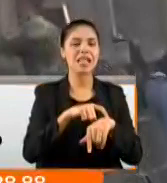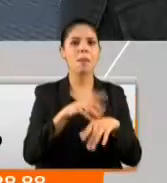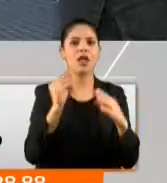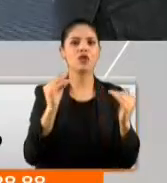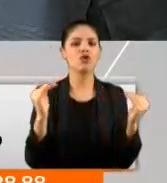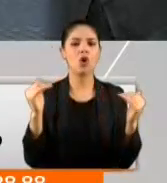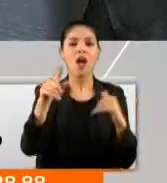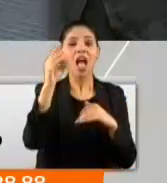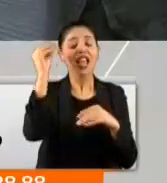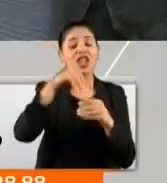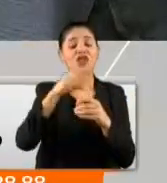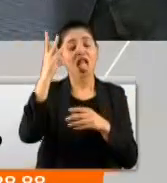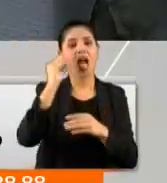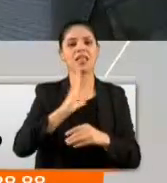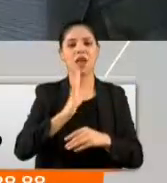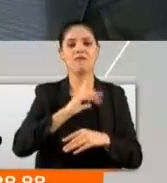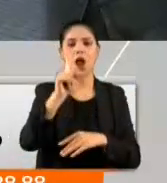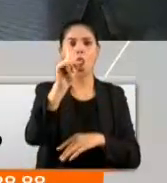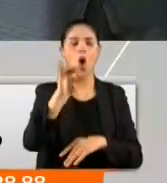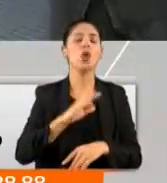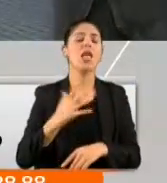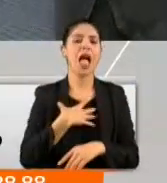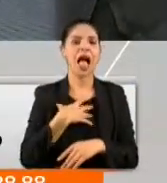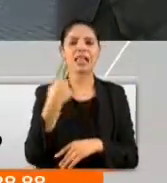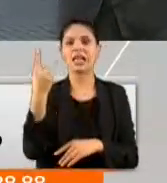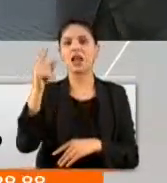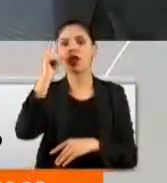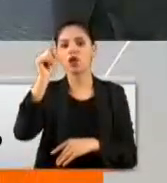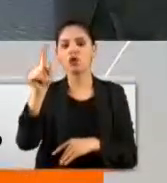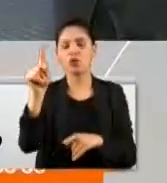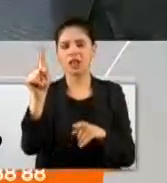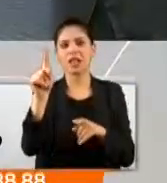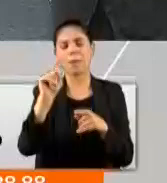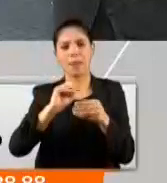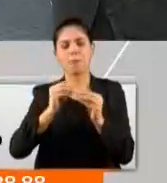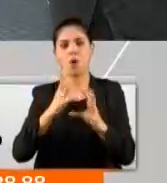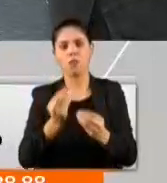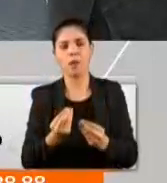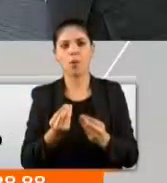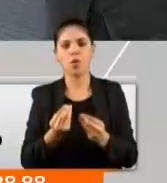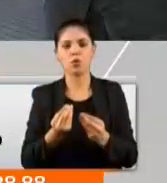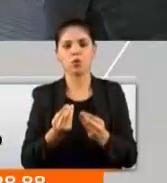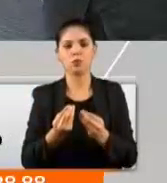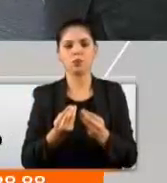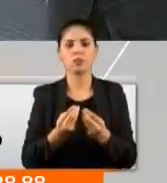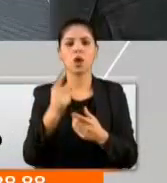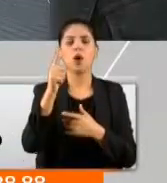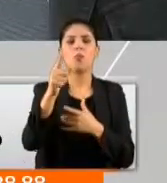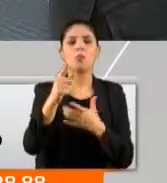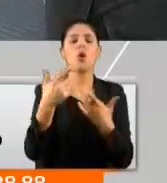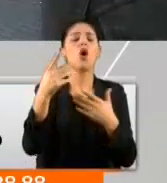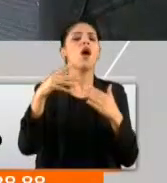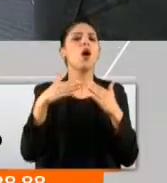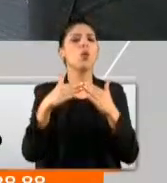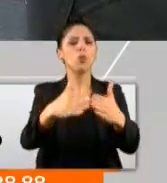manidardı. Öncesinde ne vardı? 10 Haziran'da Yunanistan'da yapay bir kriz yaşadık. Yani Spetsnaz fırkateyniyle